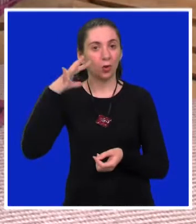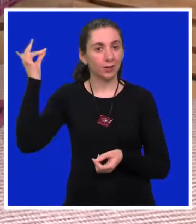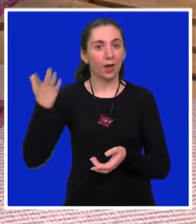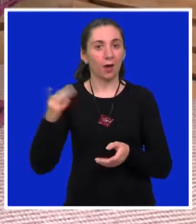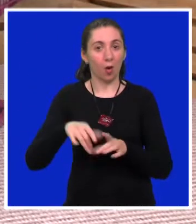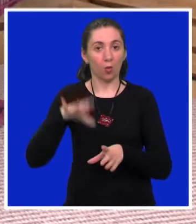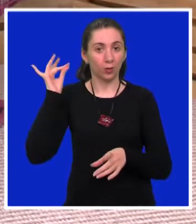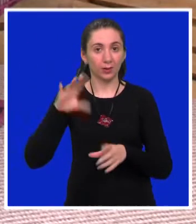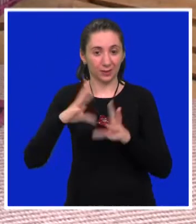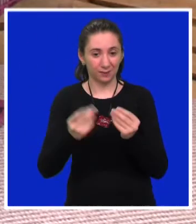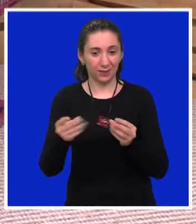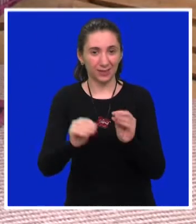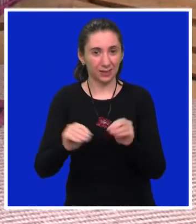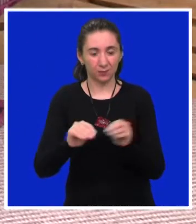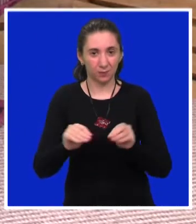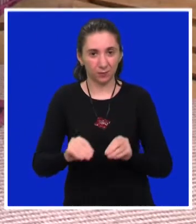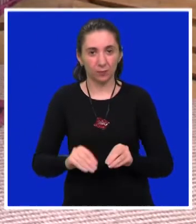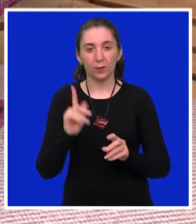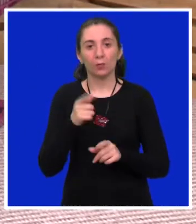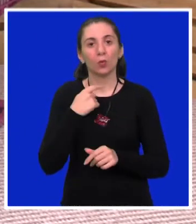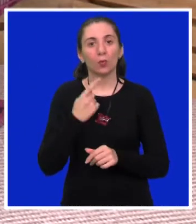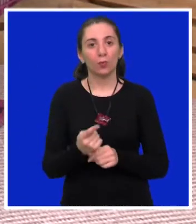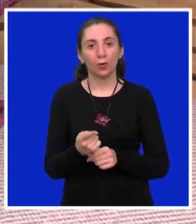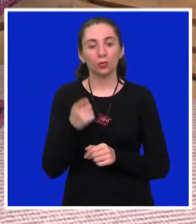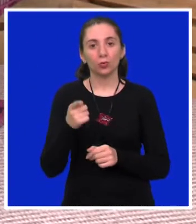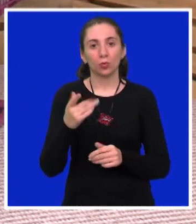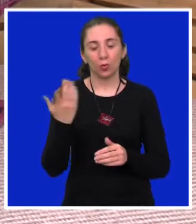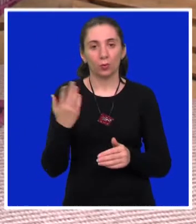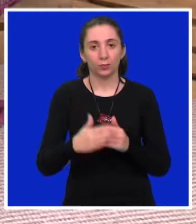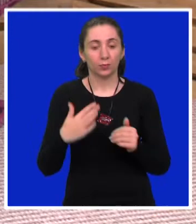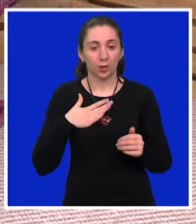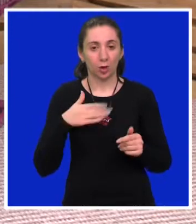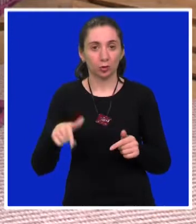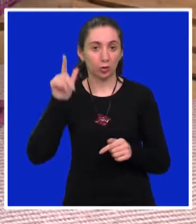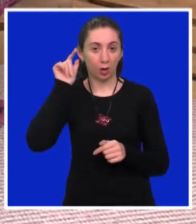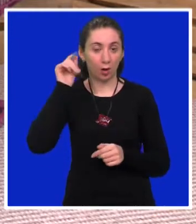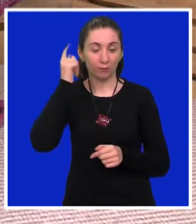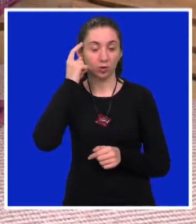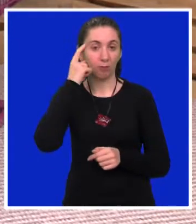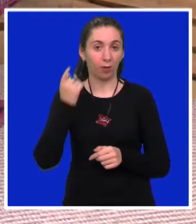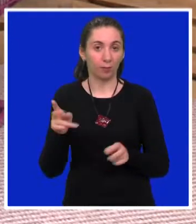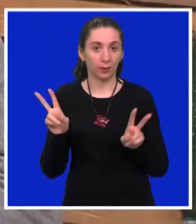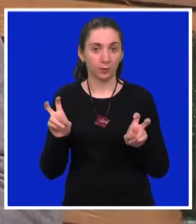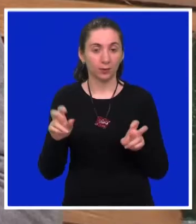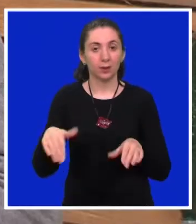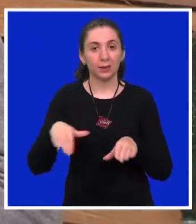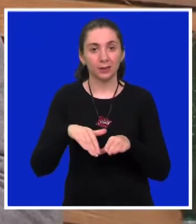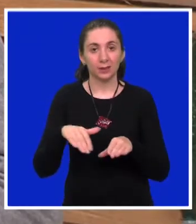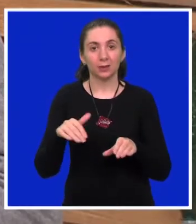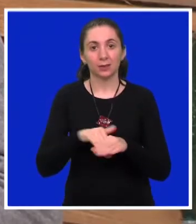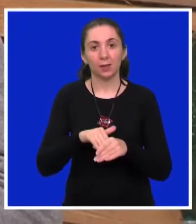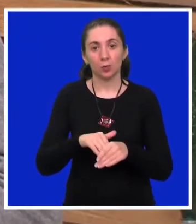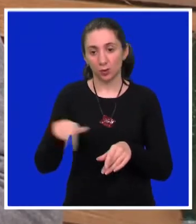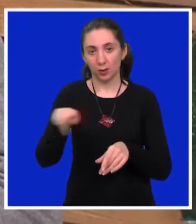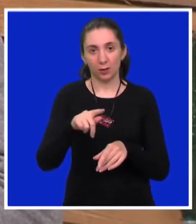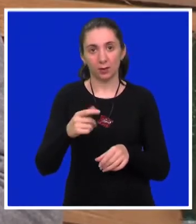sama ideja kao ideja, odnosno svi ti sadržaji su, moram to reći, posljedica naše karlovačke pameti, znači zaposlenika